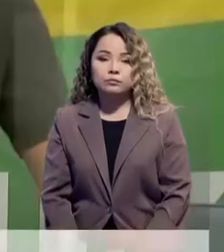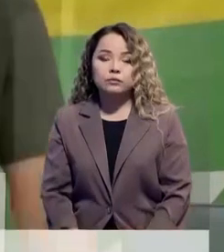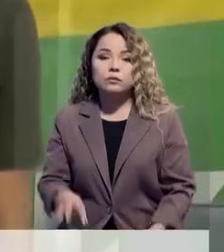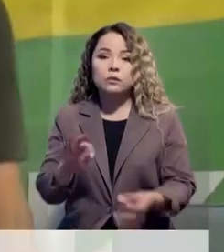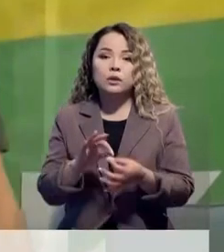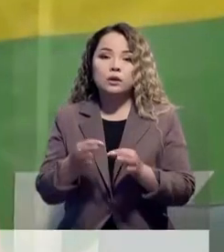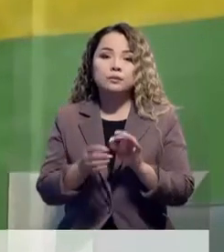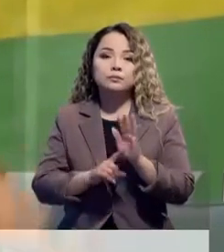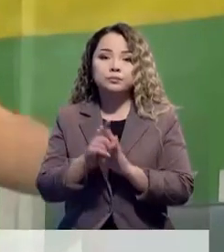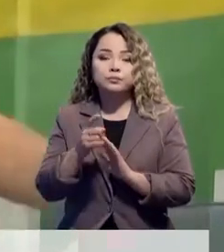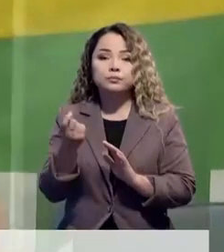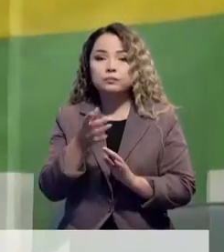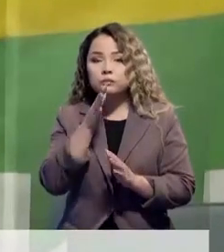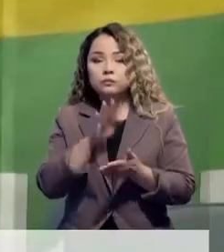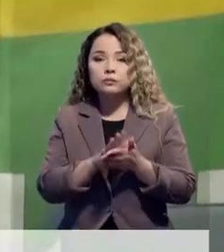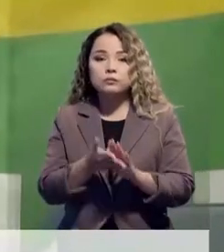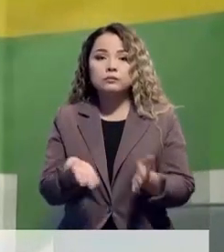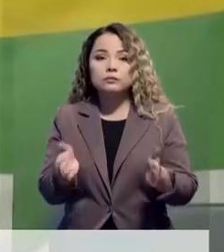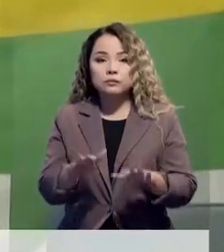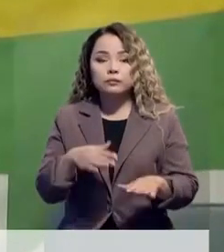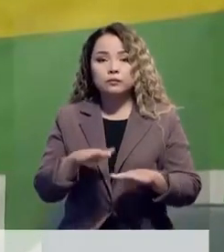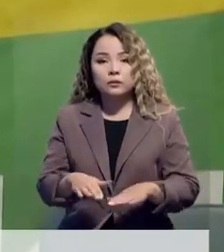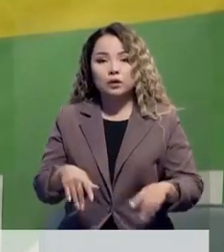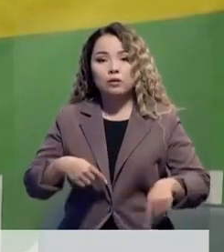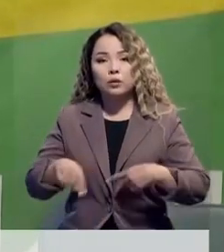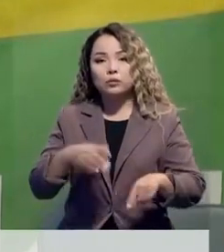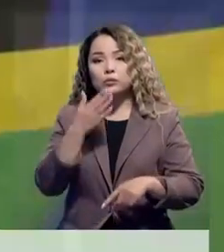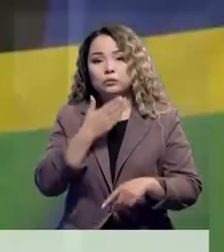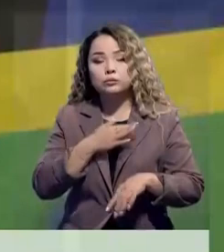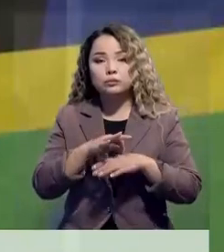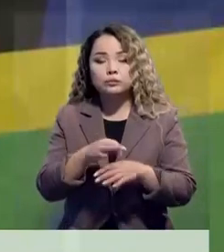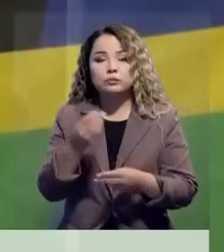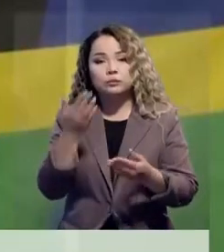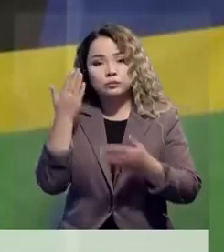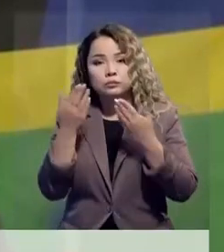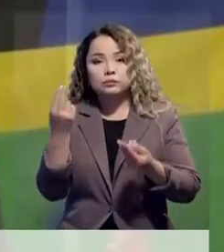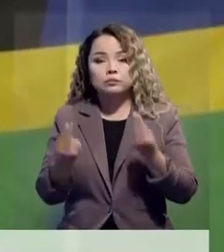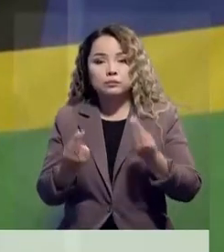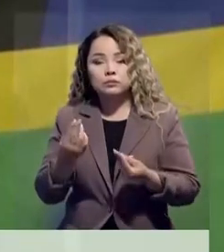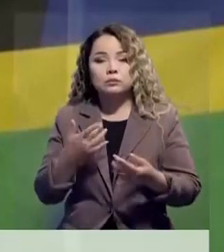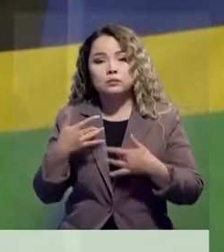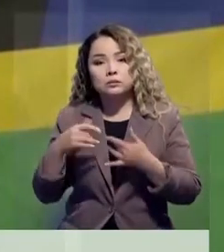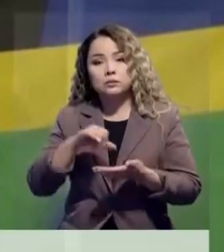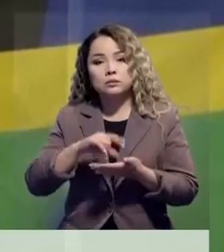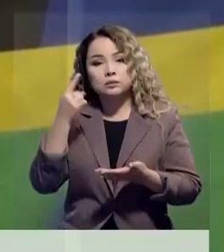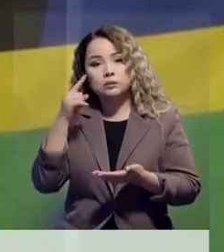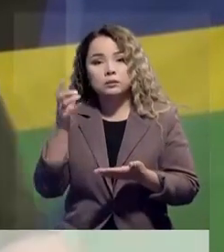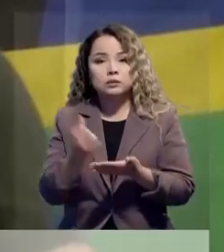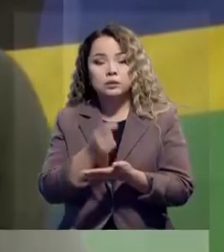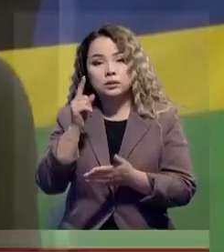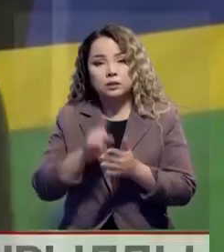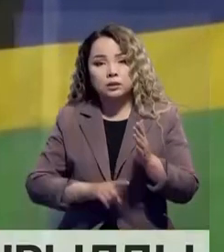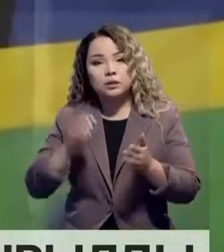Чемпионаттың басталуына аз уақыт қалды. Балаларды футбол ойнауға ынталандыратын көңілді және әдемі кейіпкер ойлап таптық деп